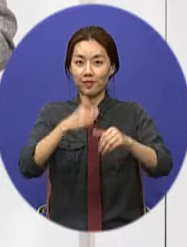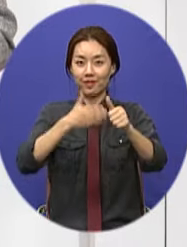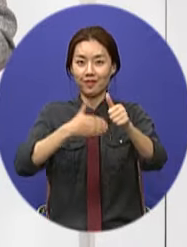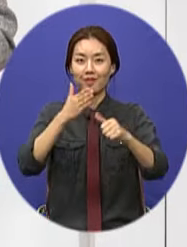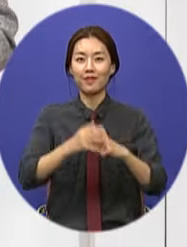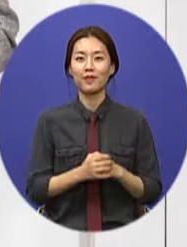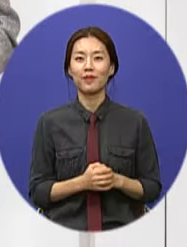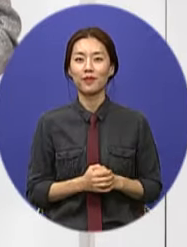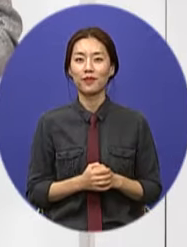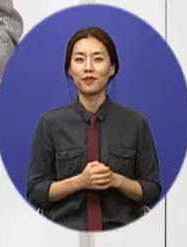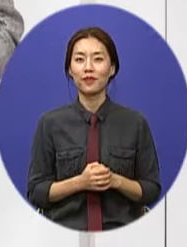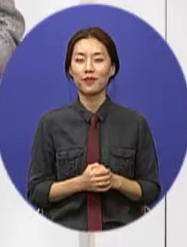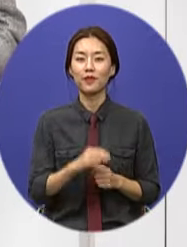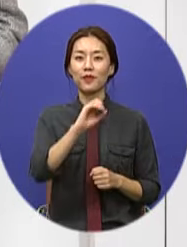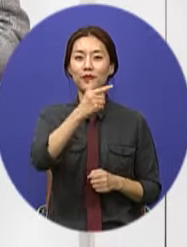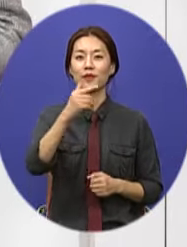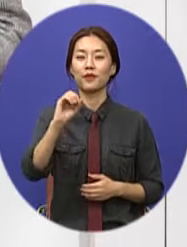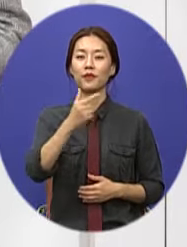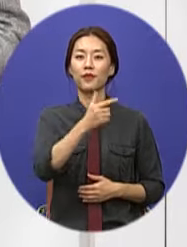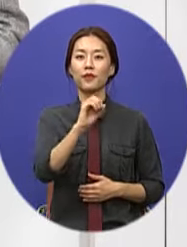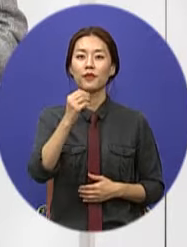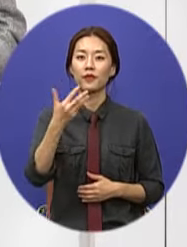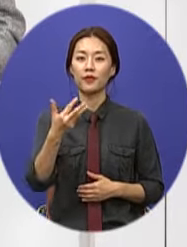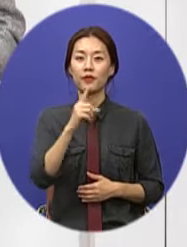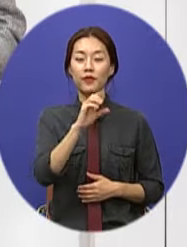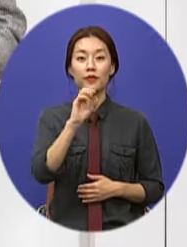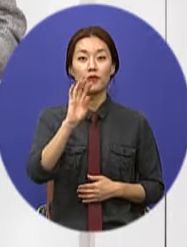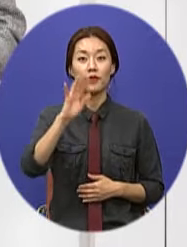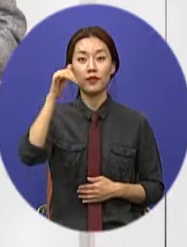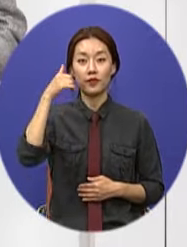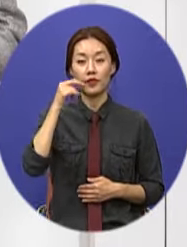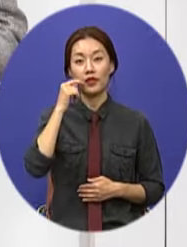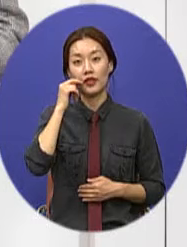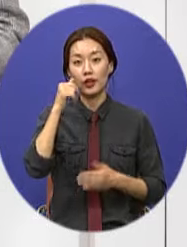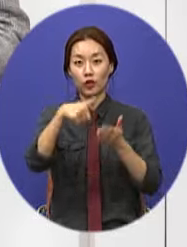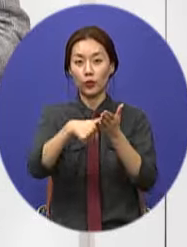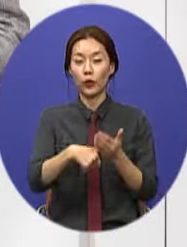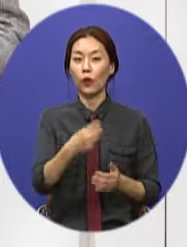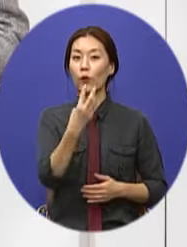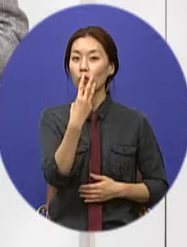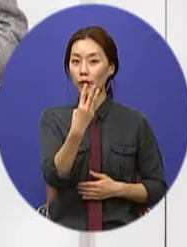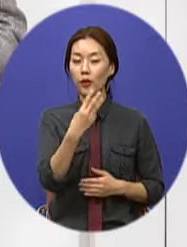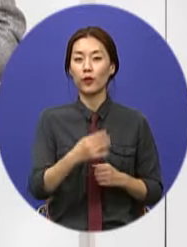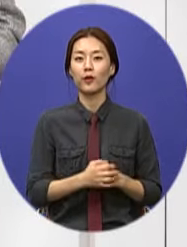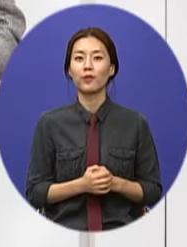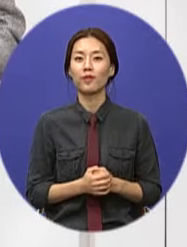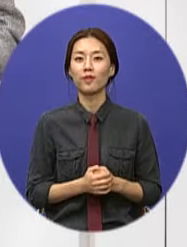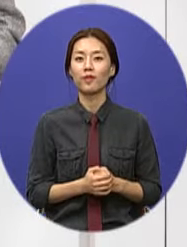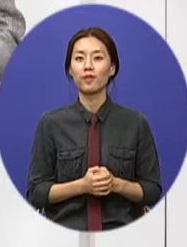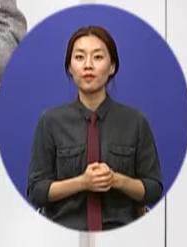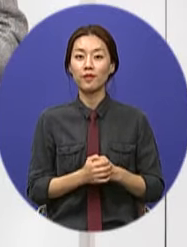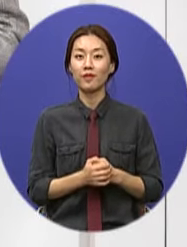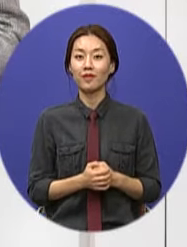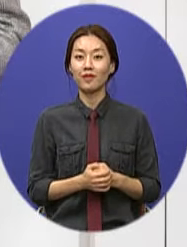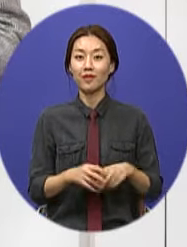주세요. 자, 060-608에 1004번으로 전화하시고 인기상 투표 3번으로 들어오시면 됩니다. 네. 그리고 이 지금 현